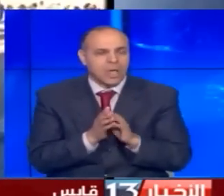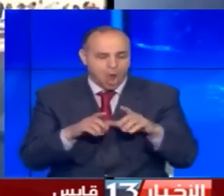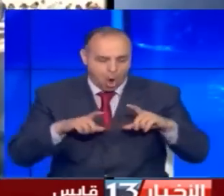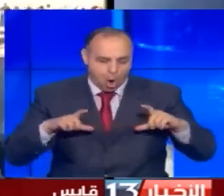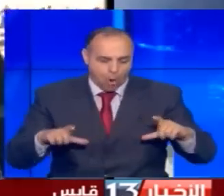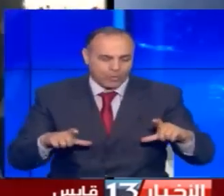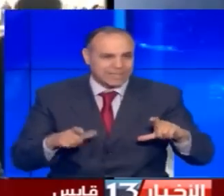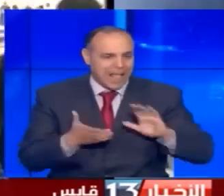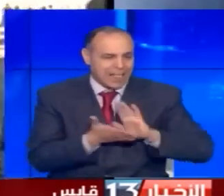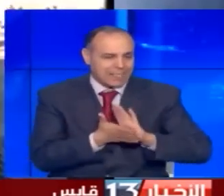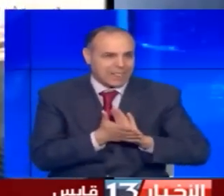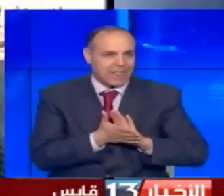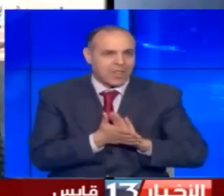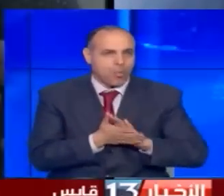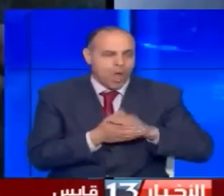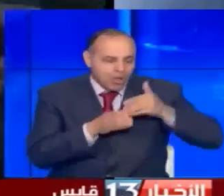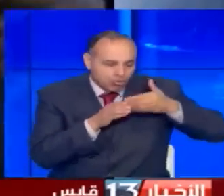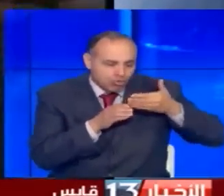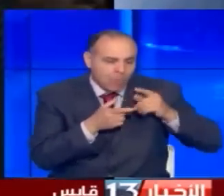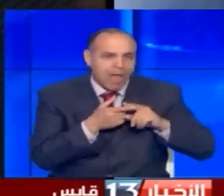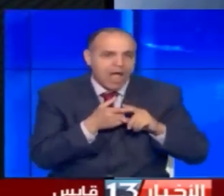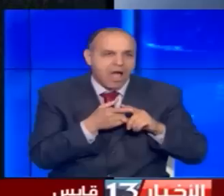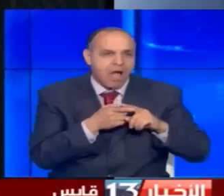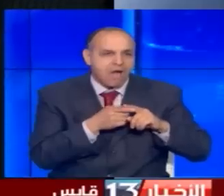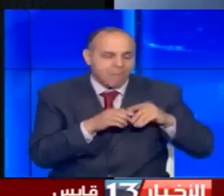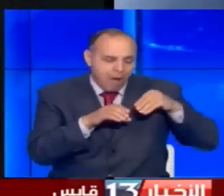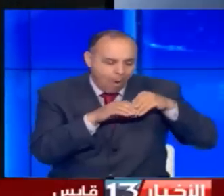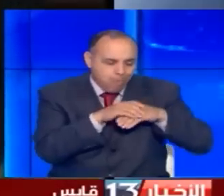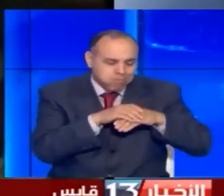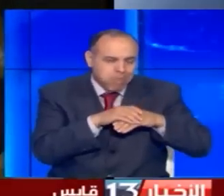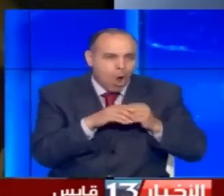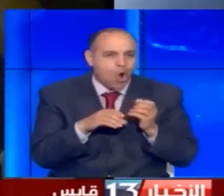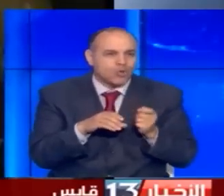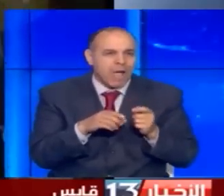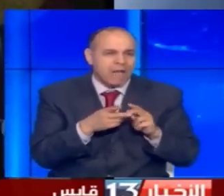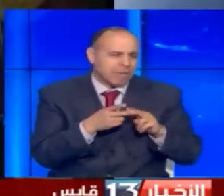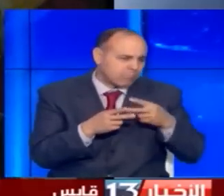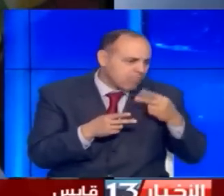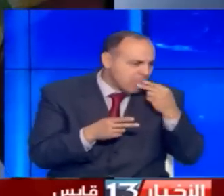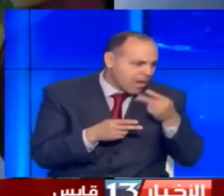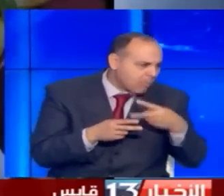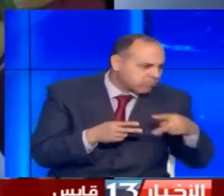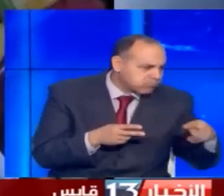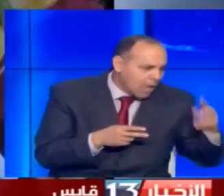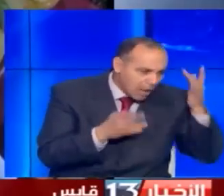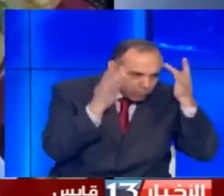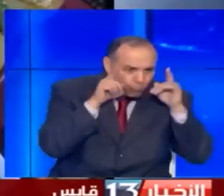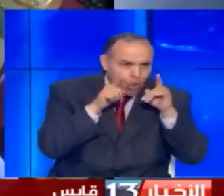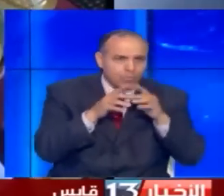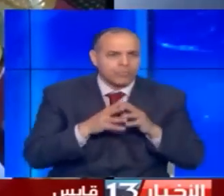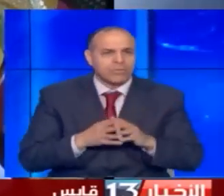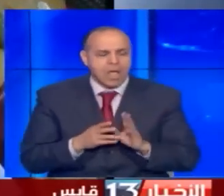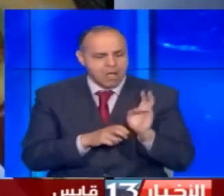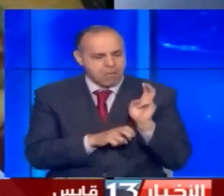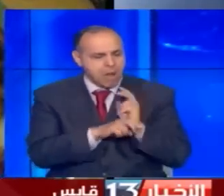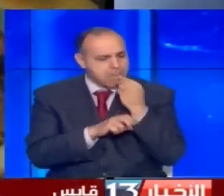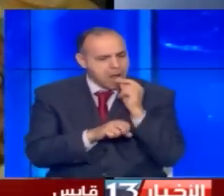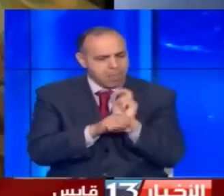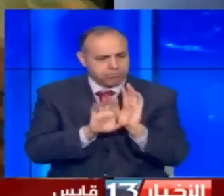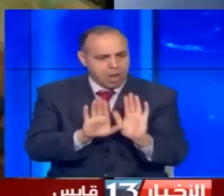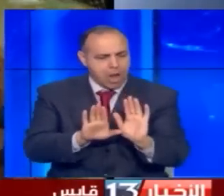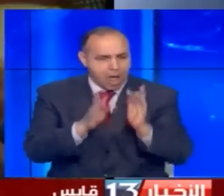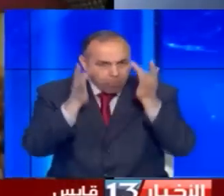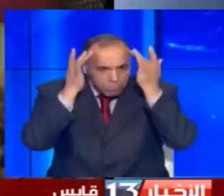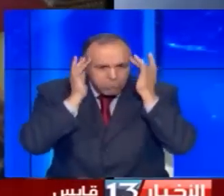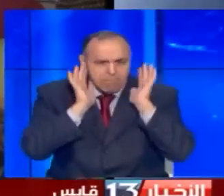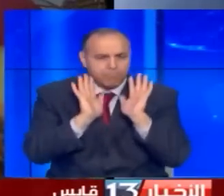مطبوخة والشيشة، فما الجديد العصبان الجديد ما زلنا محافظين عليها الأكلة هذه اليوم قاعدين